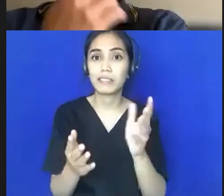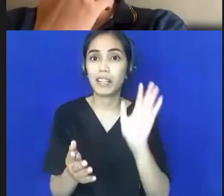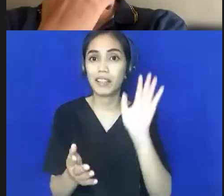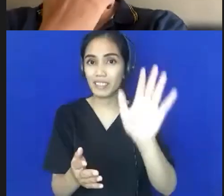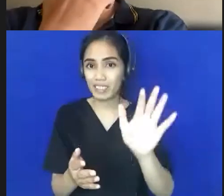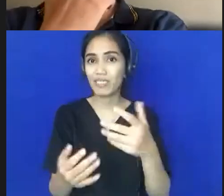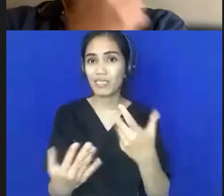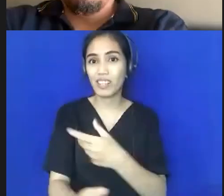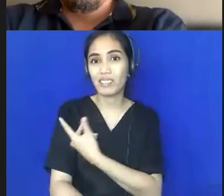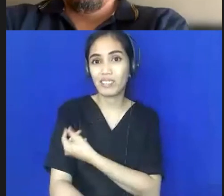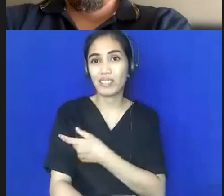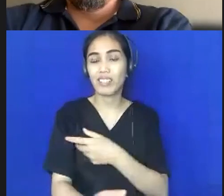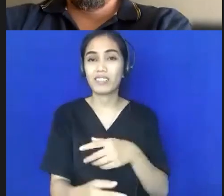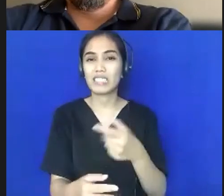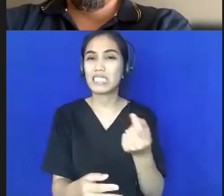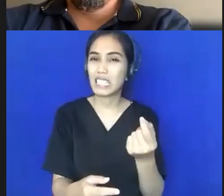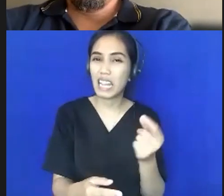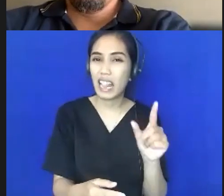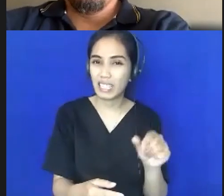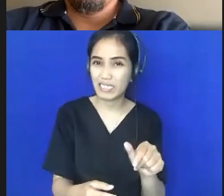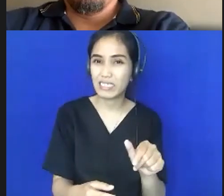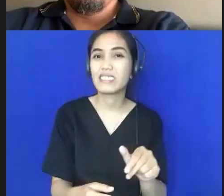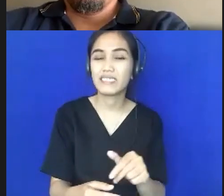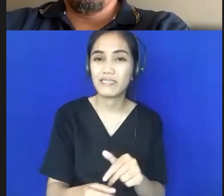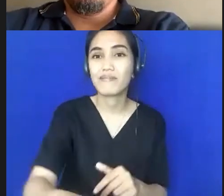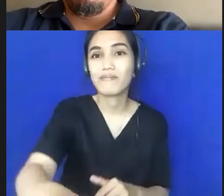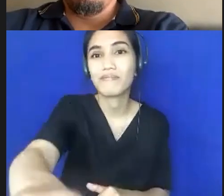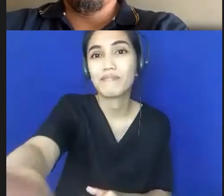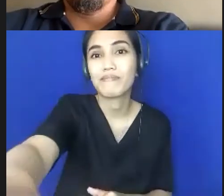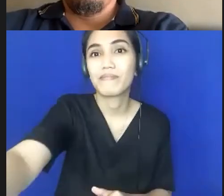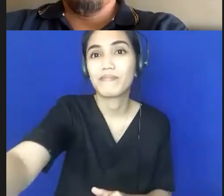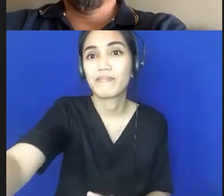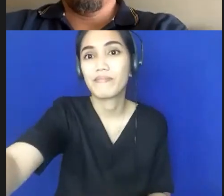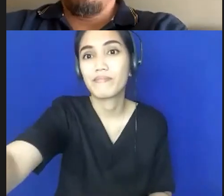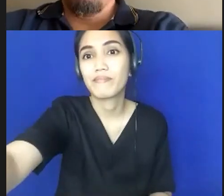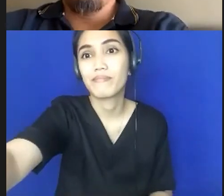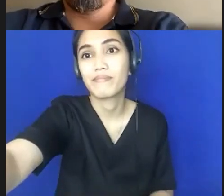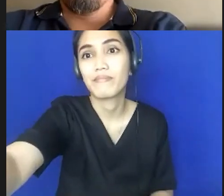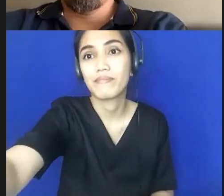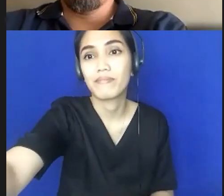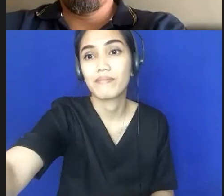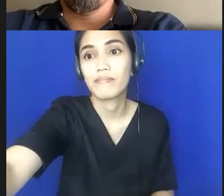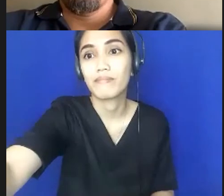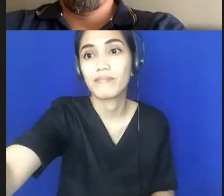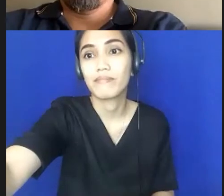Ya, semoga semua yang hadir di sini sehat dan sudah vaksin.